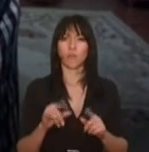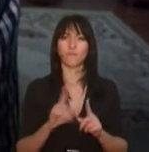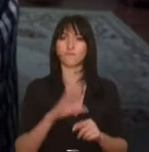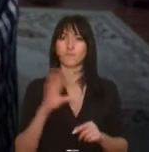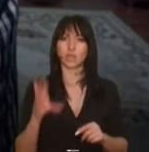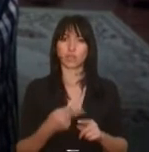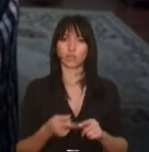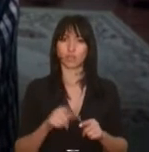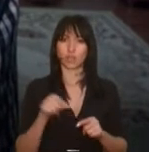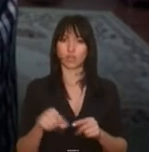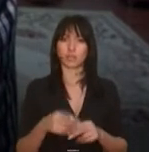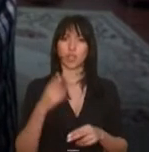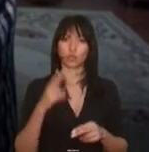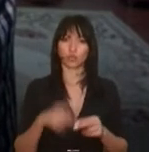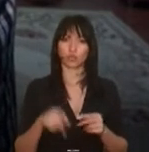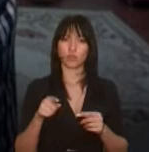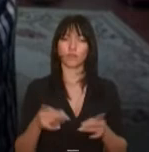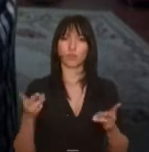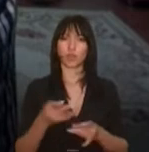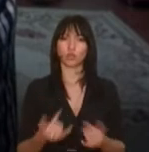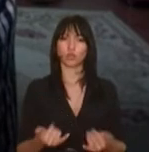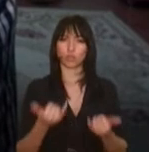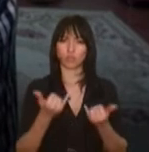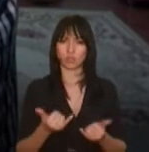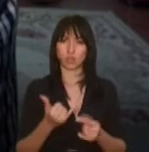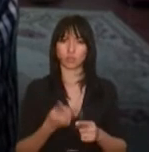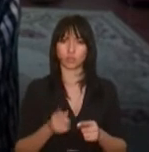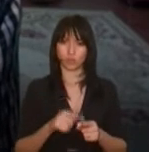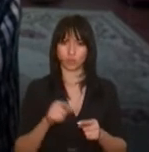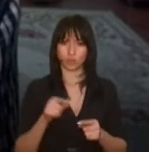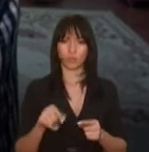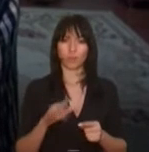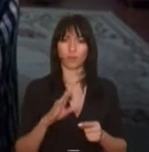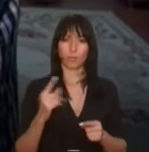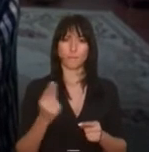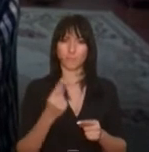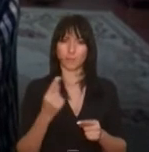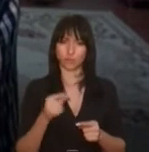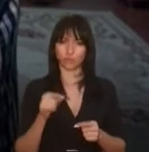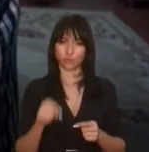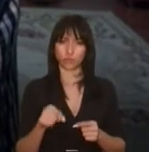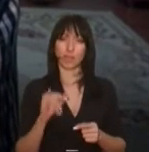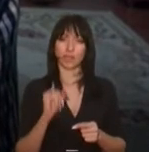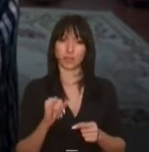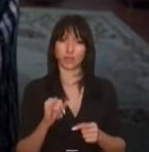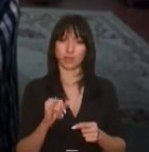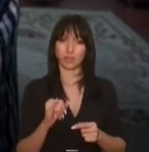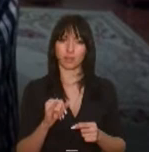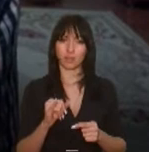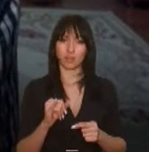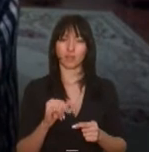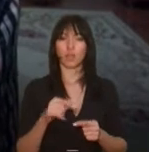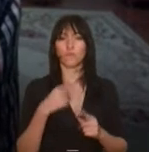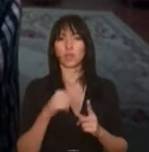класах інші. Ви знаєте, що зараз і вплив інтернету, і вплив товаришів, і, ну, діти